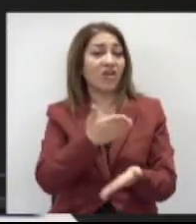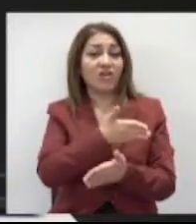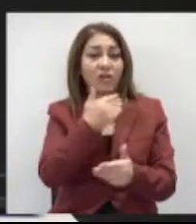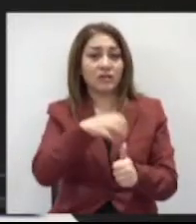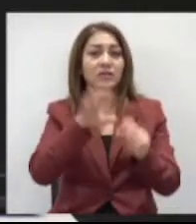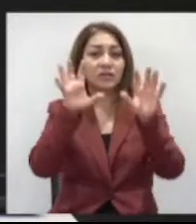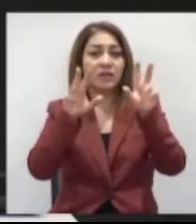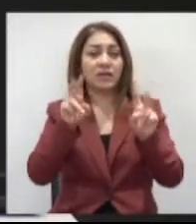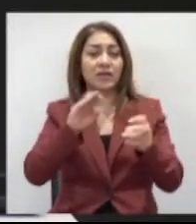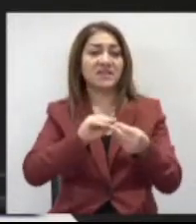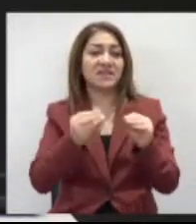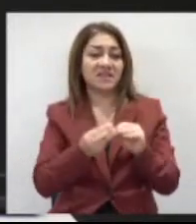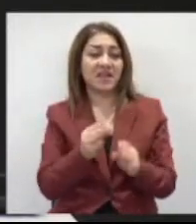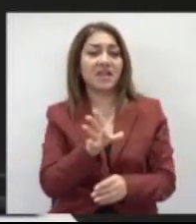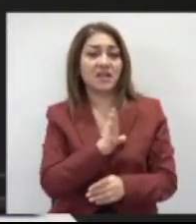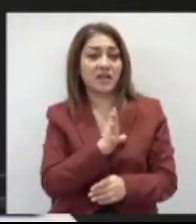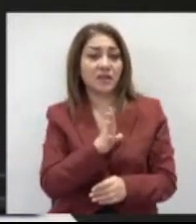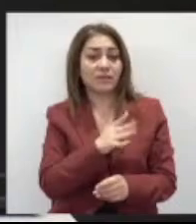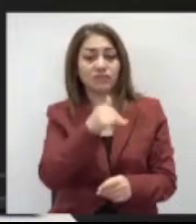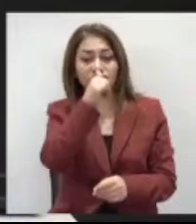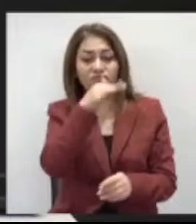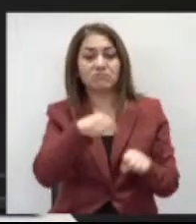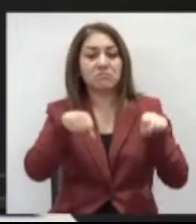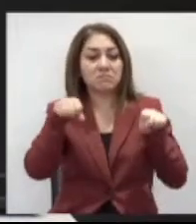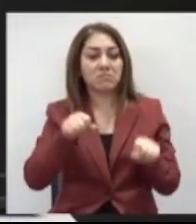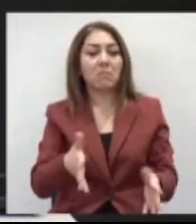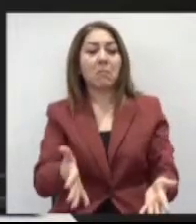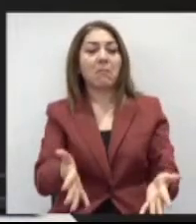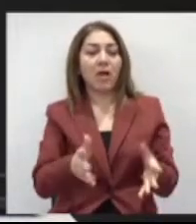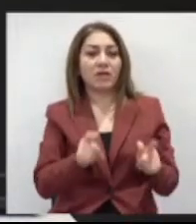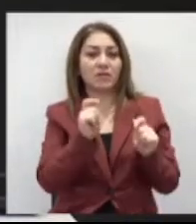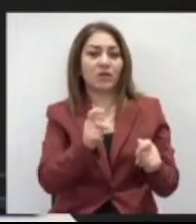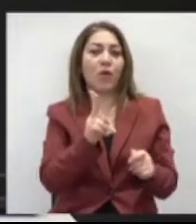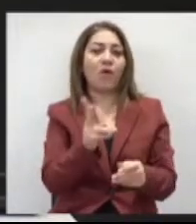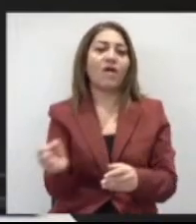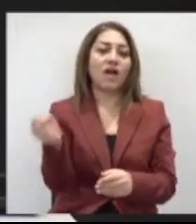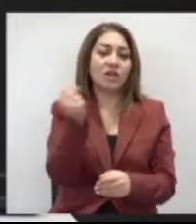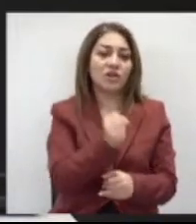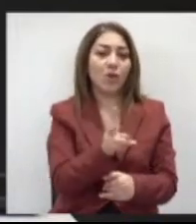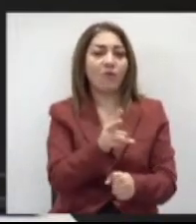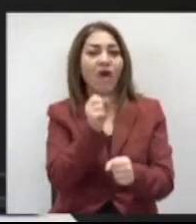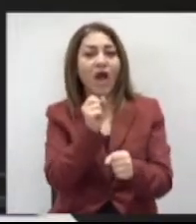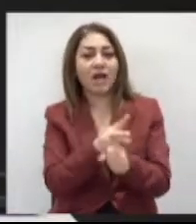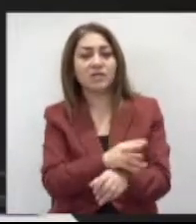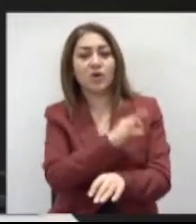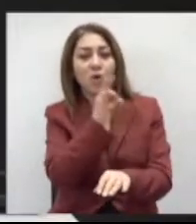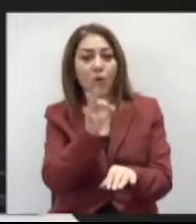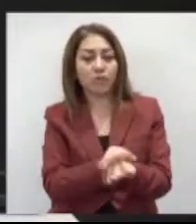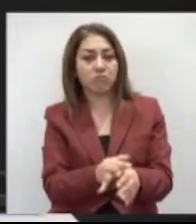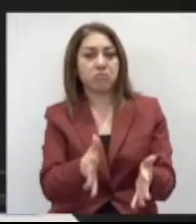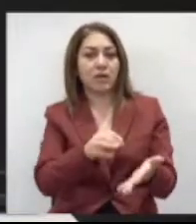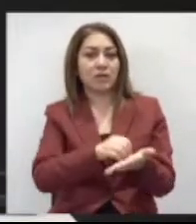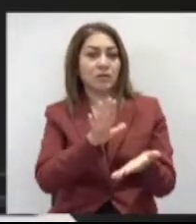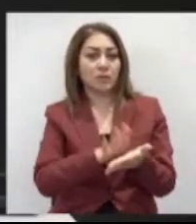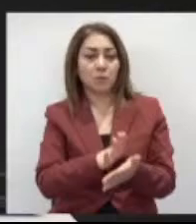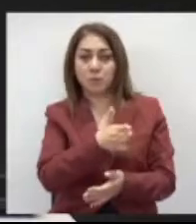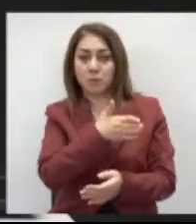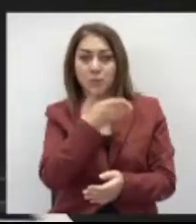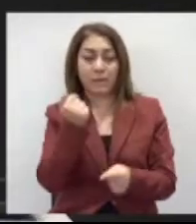օրինակ չեն կարողանում դրանց հստակ կարգավիճակ տանք, նշանակման ազատման հետ կապված հարցեր են առաջանում։ Իհարկե կարող ենք ասել, սա